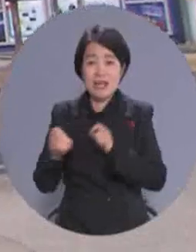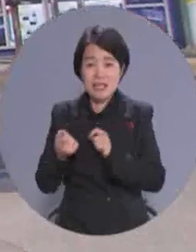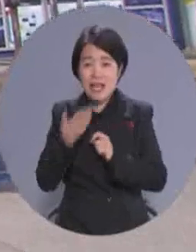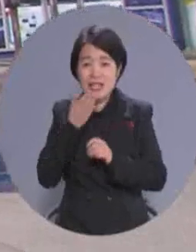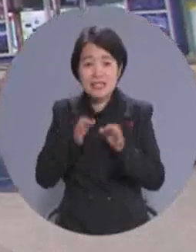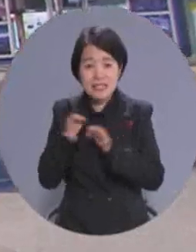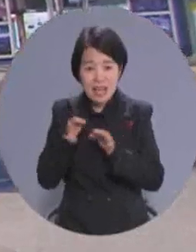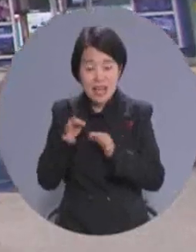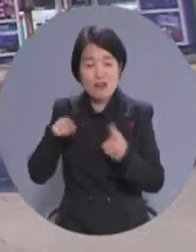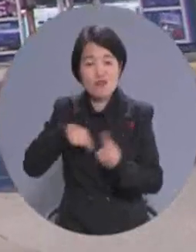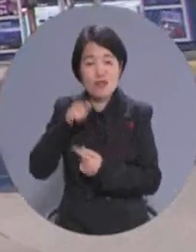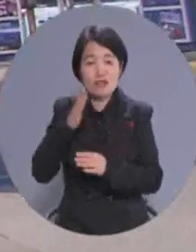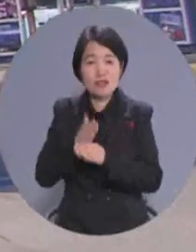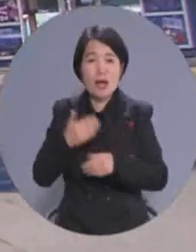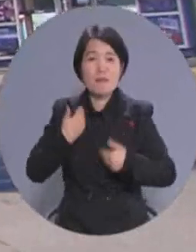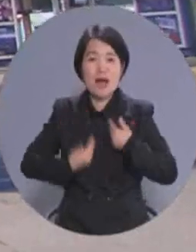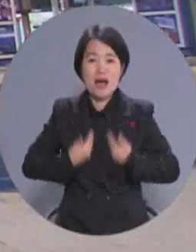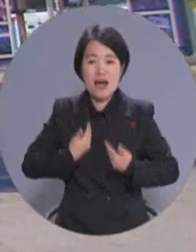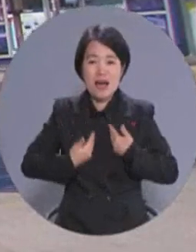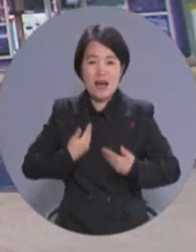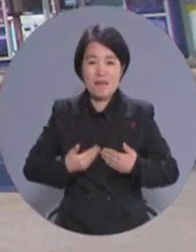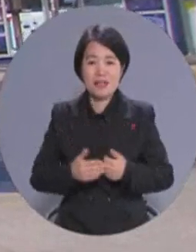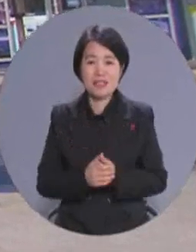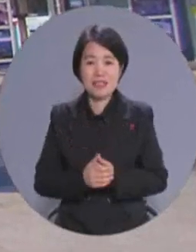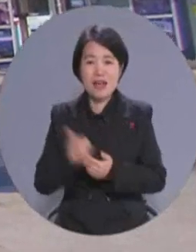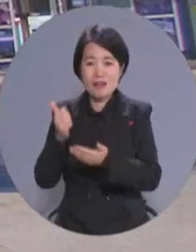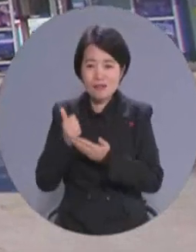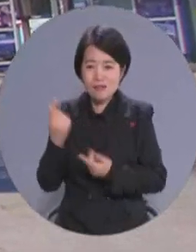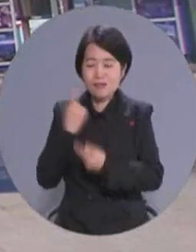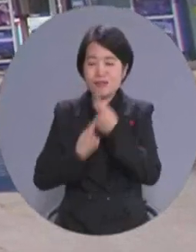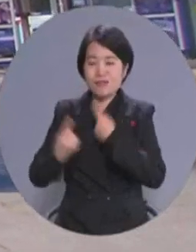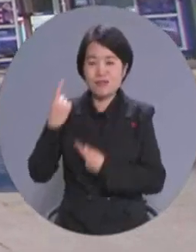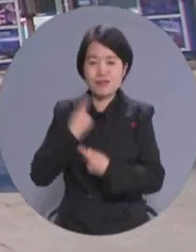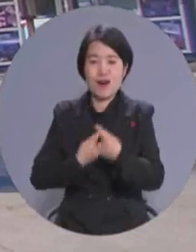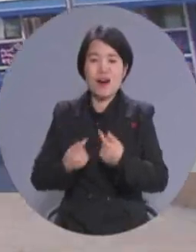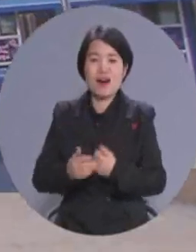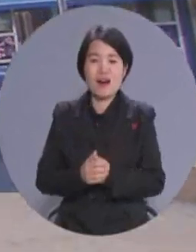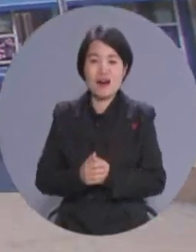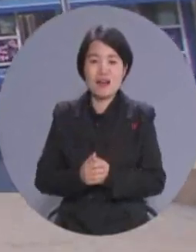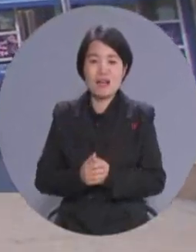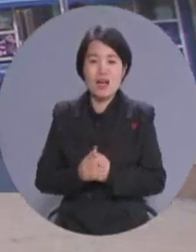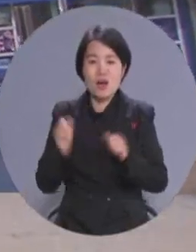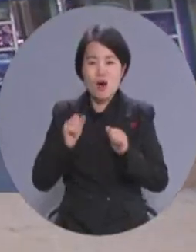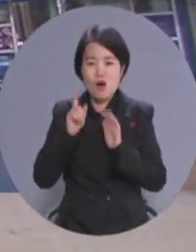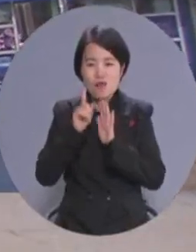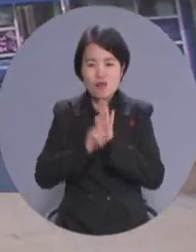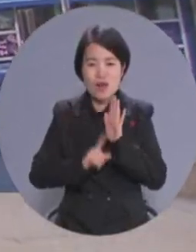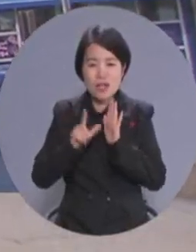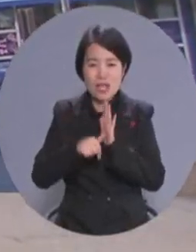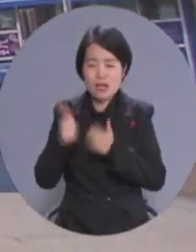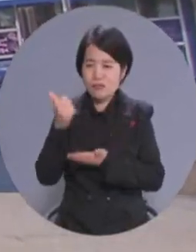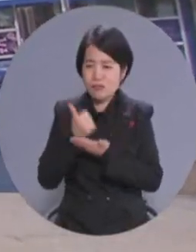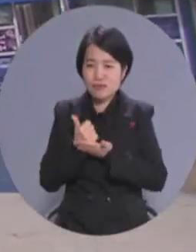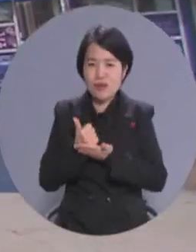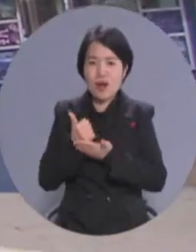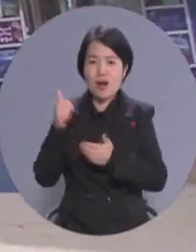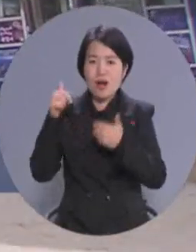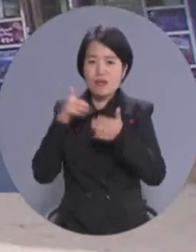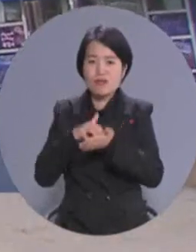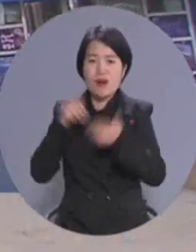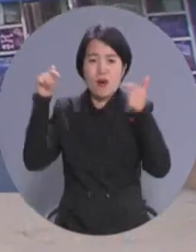위해서 바쁘게 보냈습니다. 손님들이 많이 왔어요. 특히 겨울철이라서 손님도